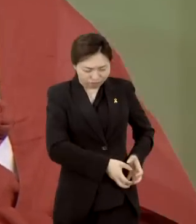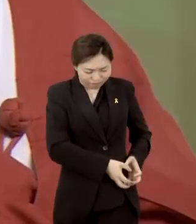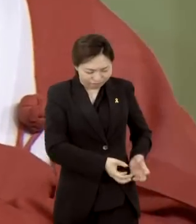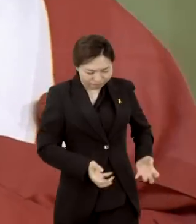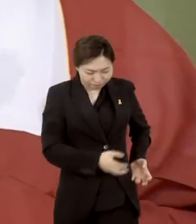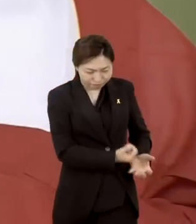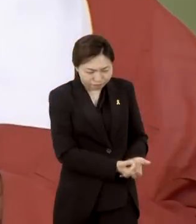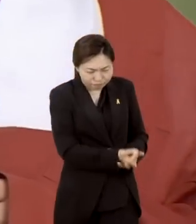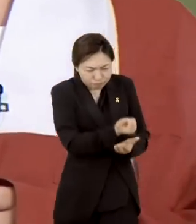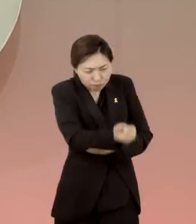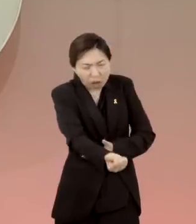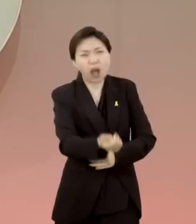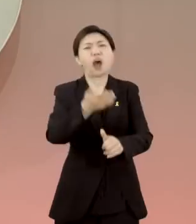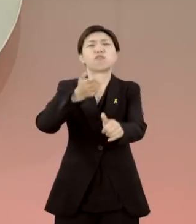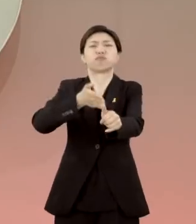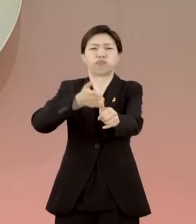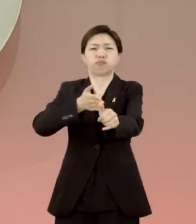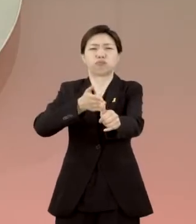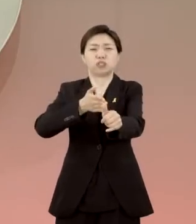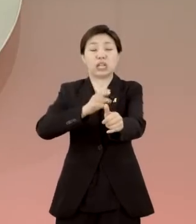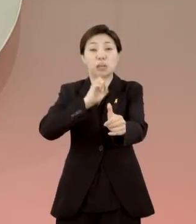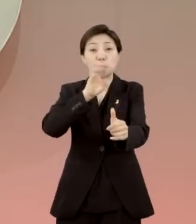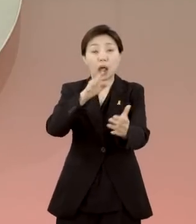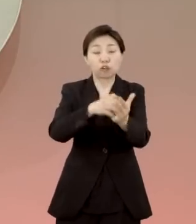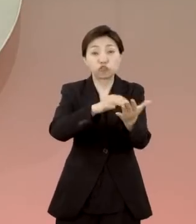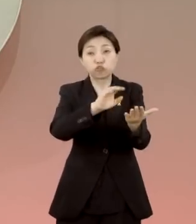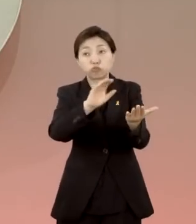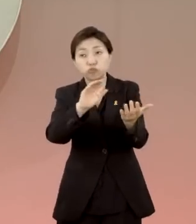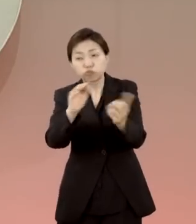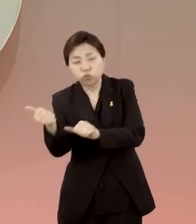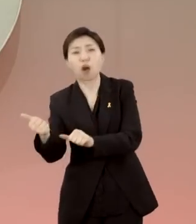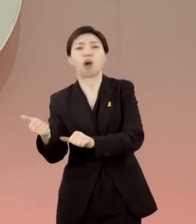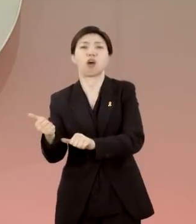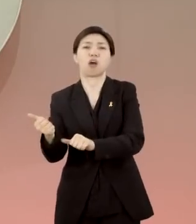하면서 숨을 거뒀다고 합니다